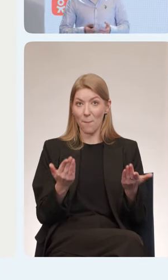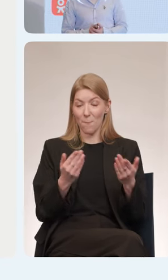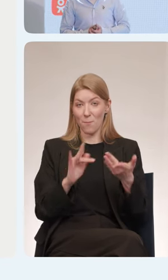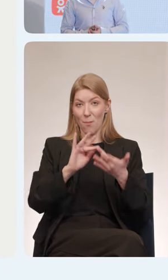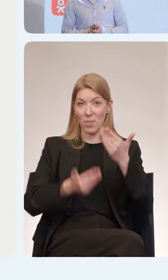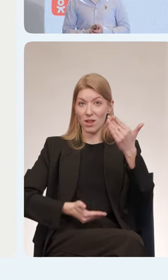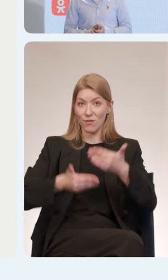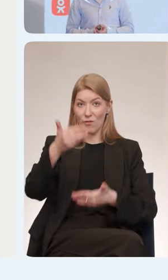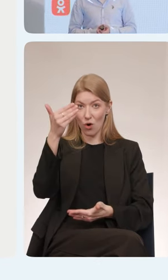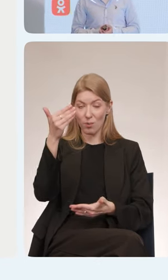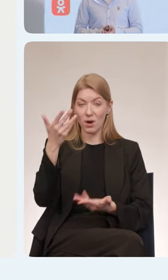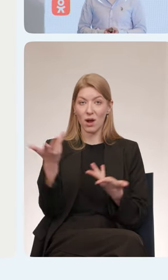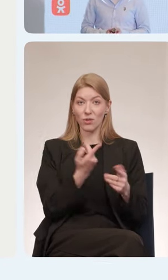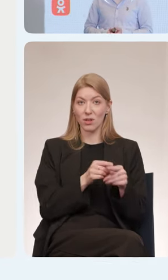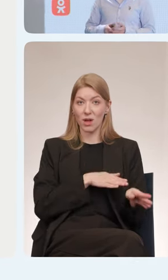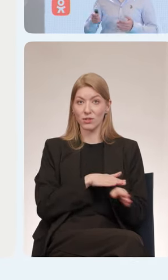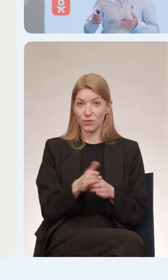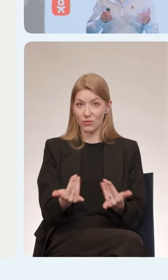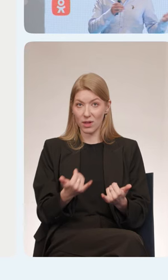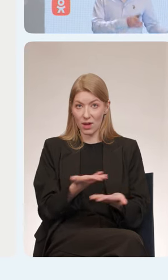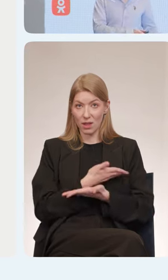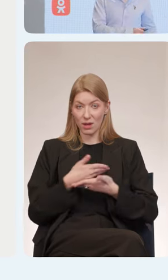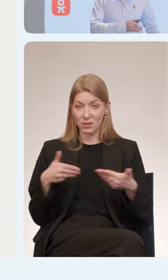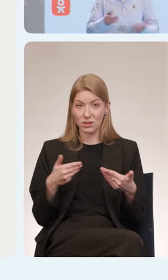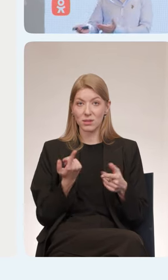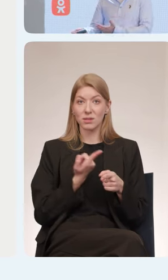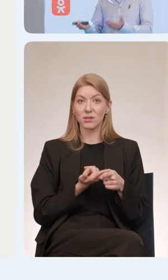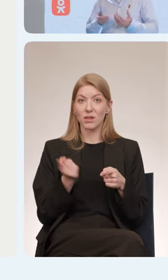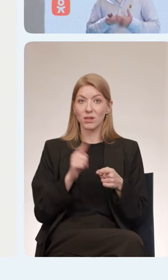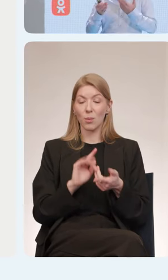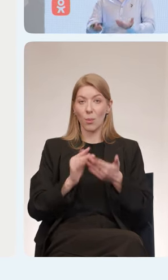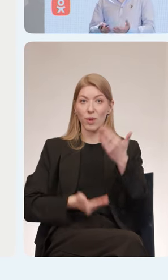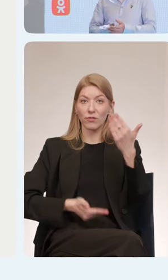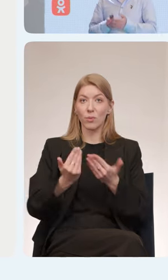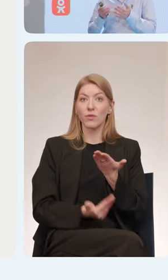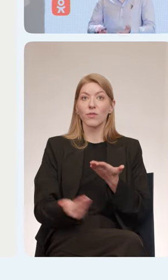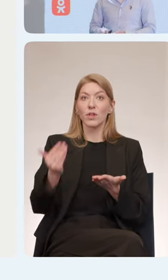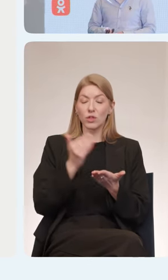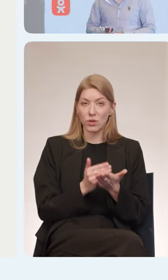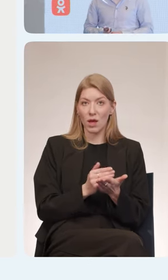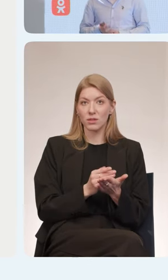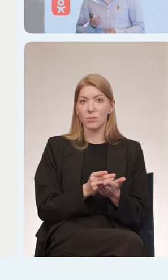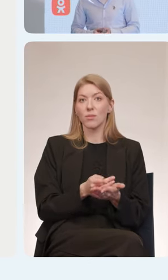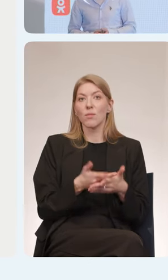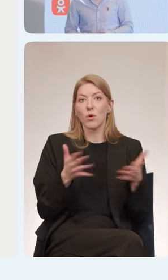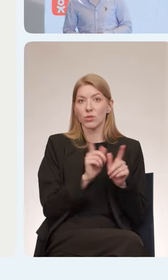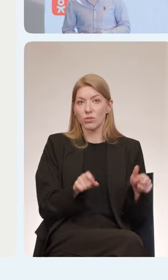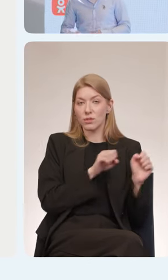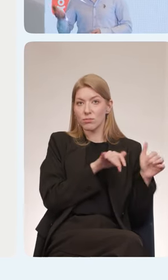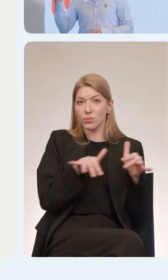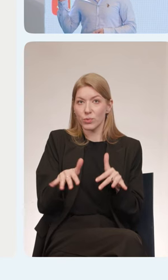Surdoclass, которая это сделала для нас, она получила приток новой аудитории, заинтересованной аудитории в свою